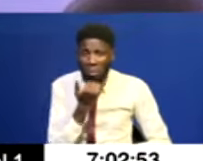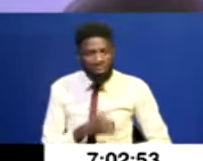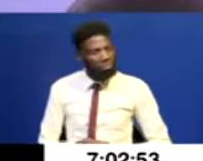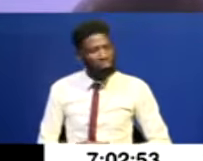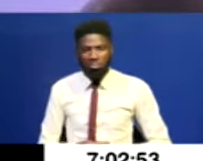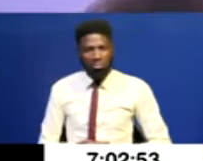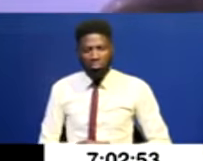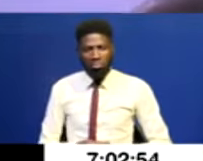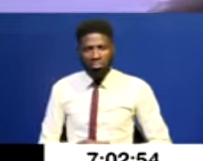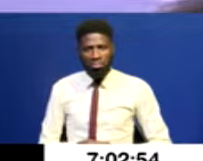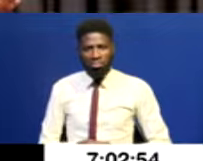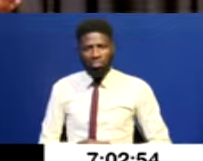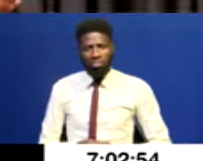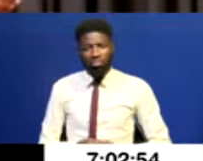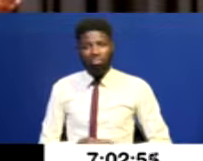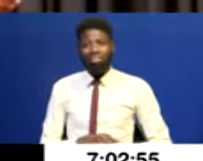also